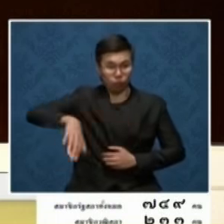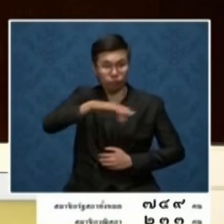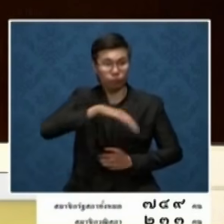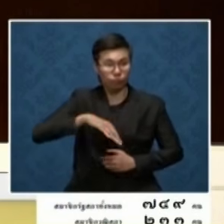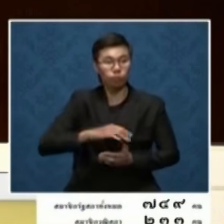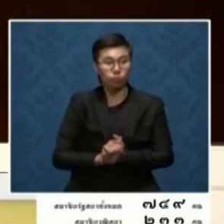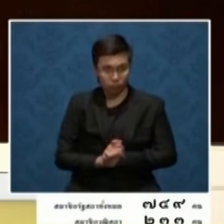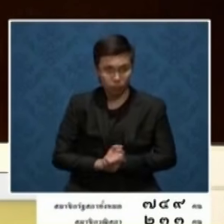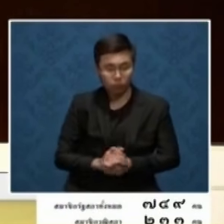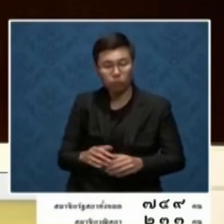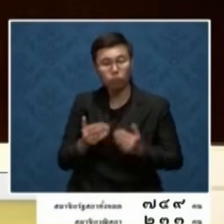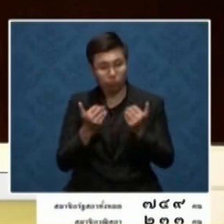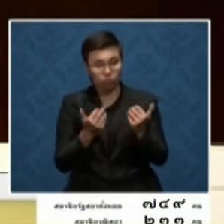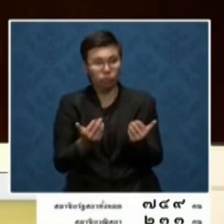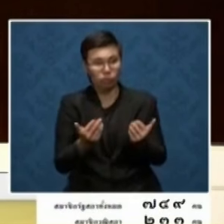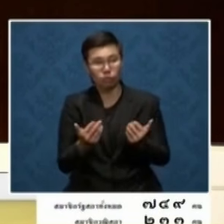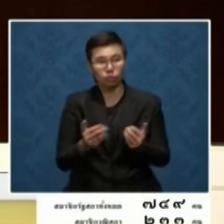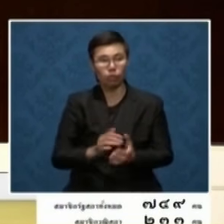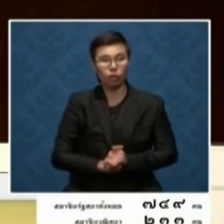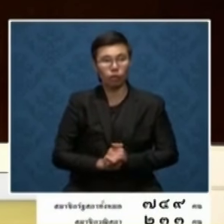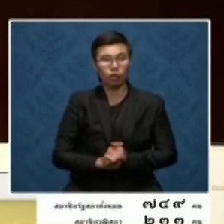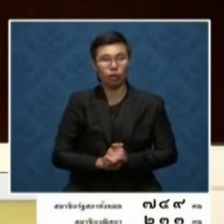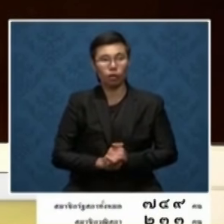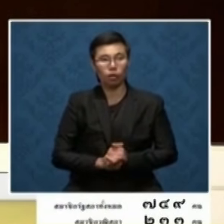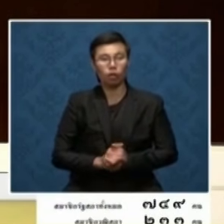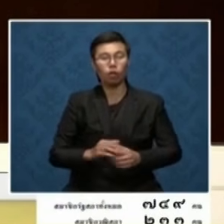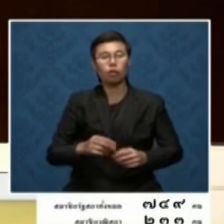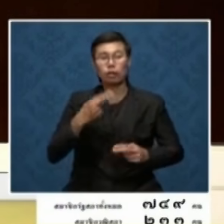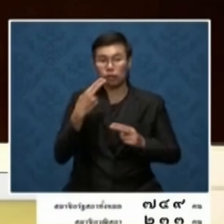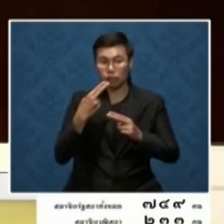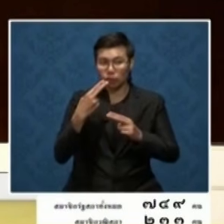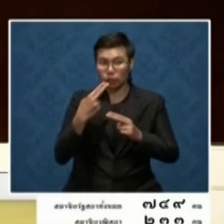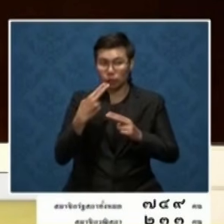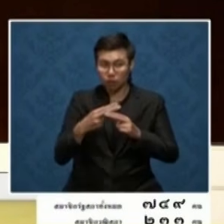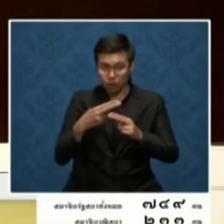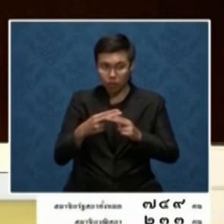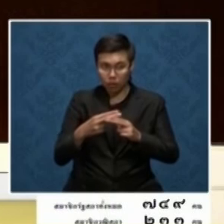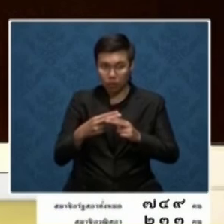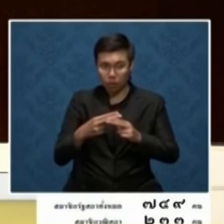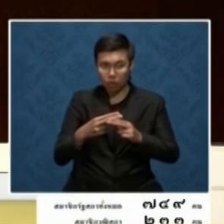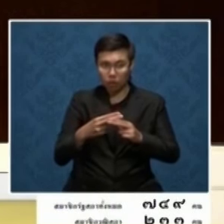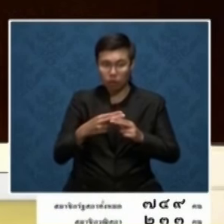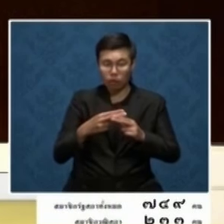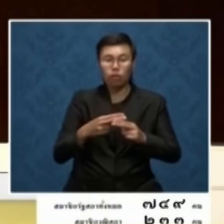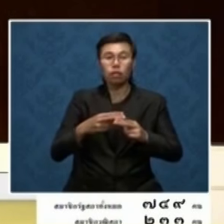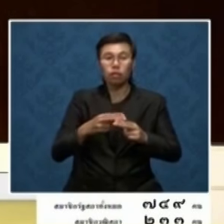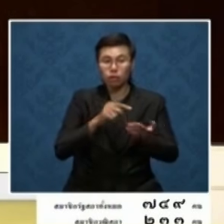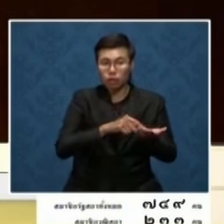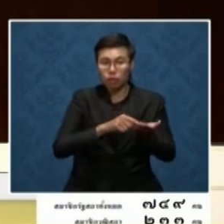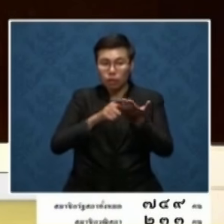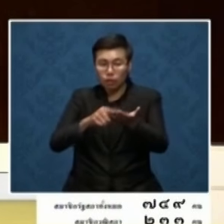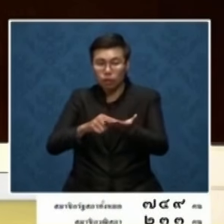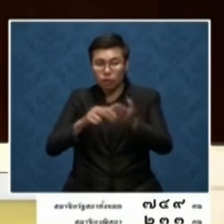เสียงแล้วเห็นบอกว่าพลตำรวจเอกเสรีพิสุทธิ์เตมียเวทไม่พบผลการลงคะแนนนะคะไม่พบผลลงม